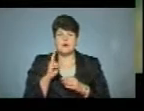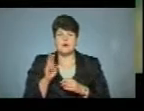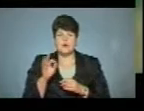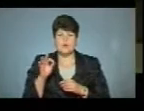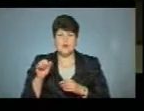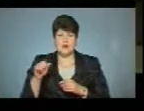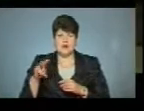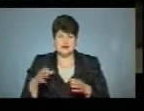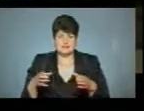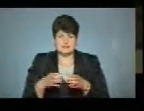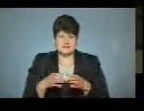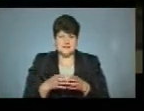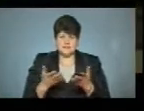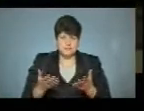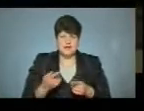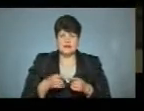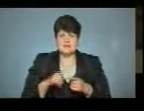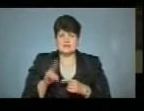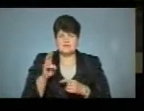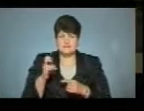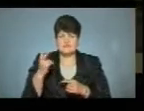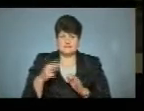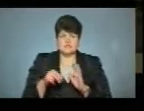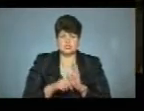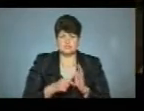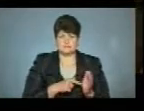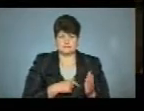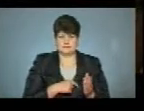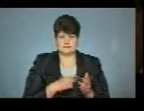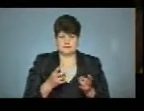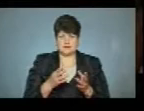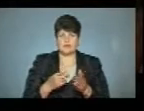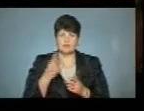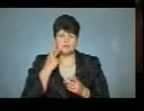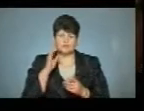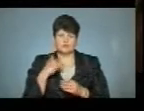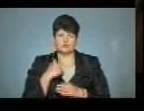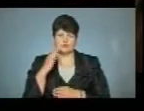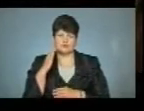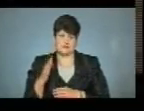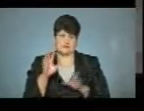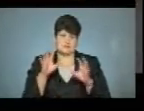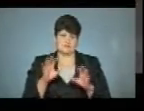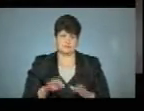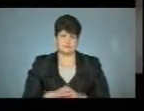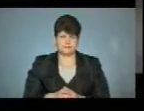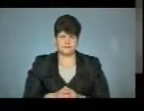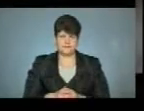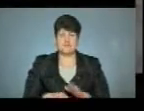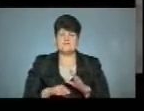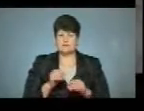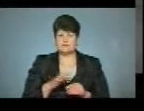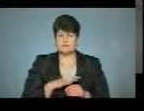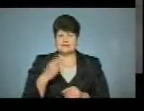тобто не створено більшості, а це принаймні 226 нардепів, яка одностайно голосуватиме за певні законопроєкти. Вибори